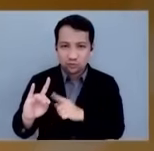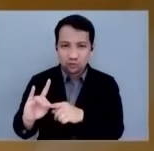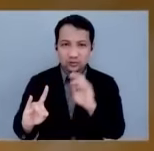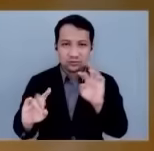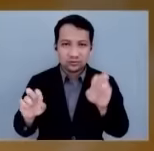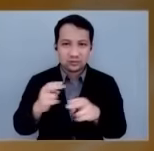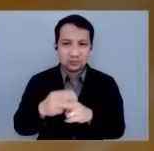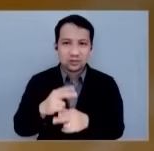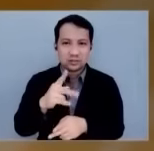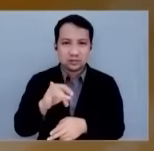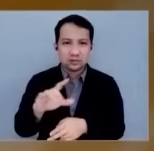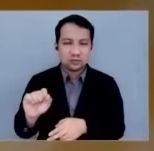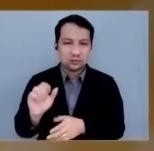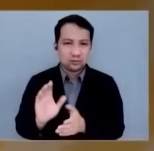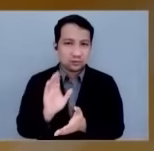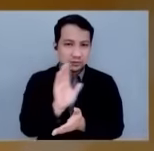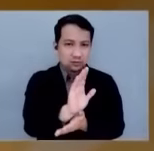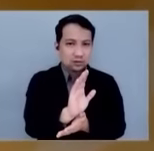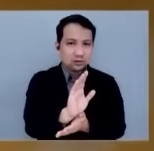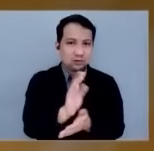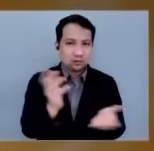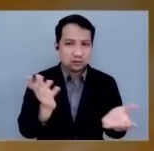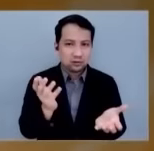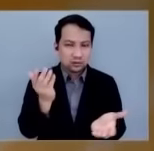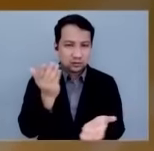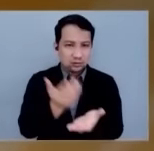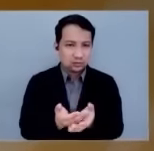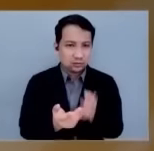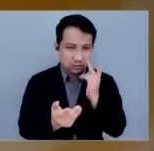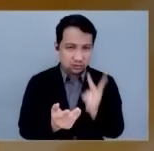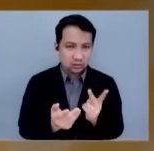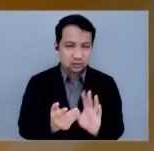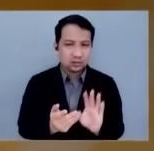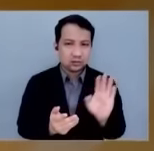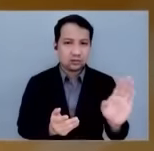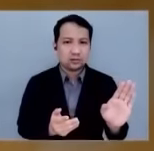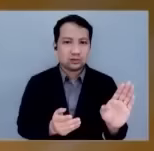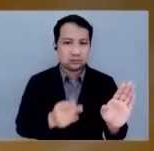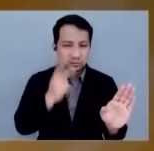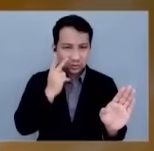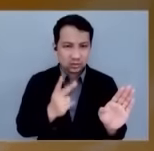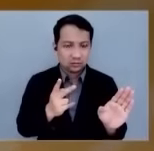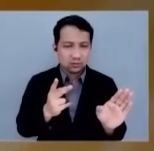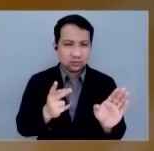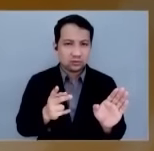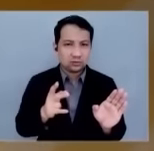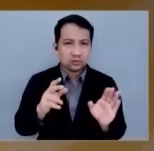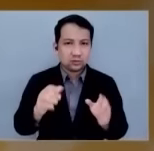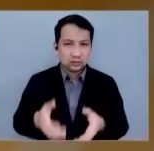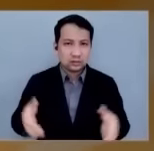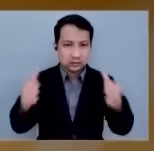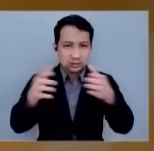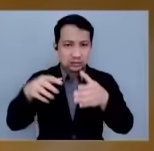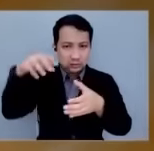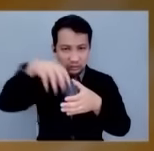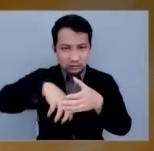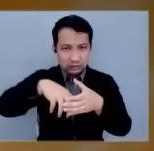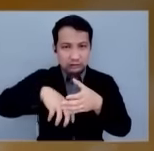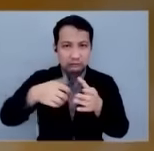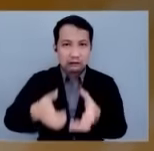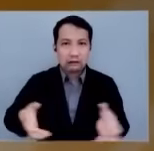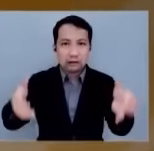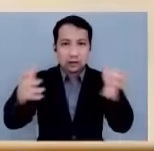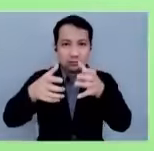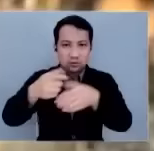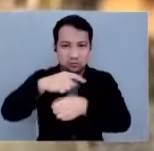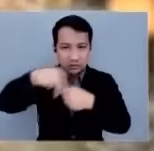po kami doon sa kung asan siya. Tapos doon po, naabutan po namin yung aso ko na nakasako na